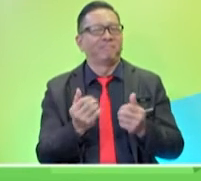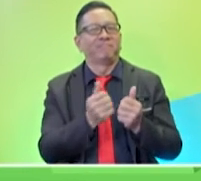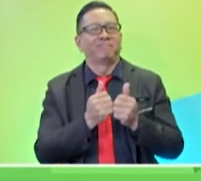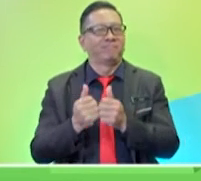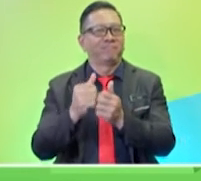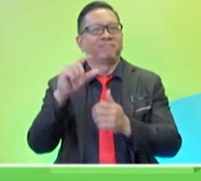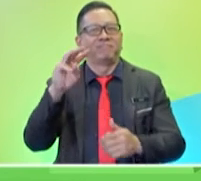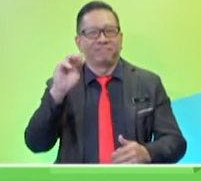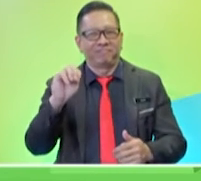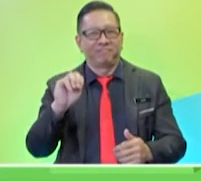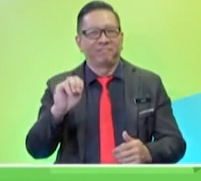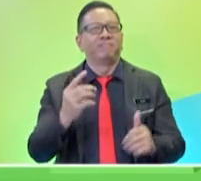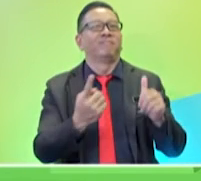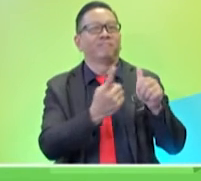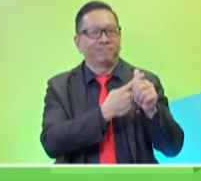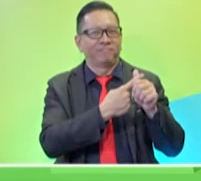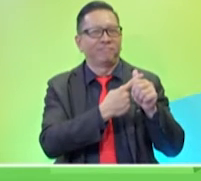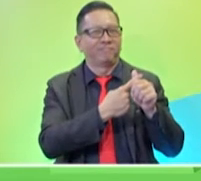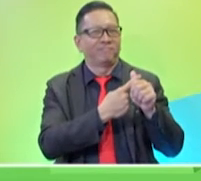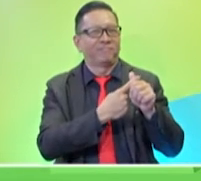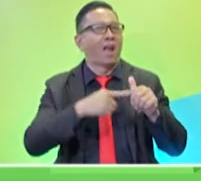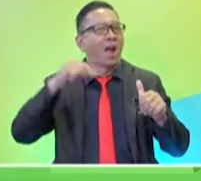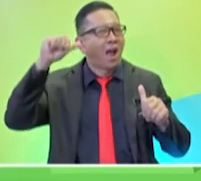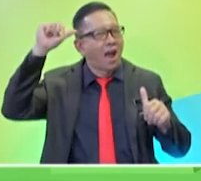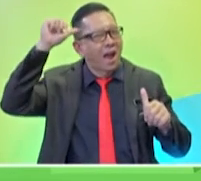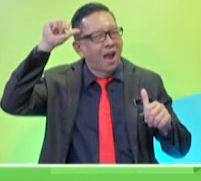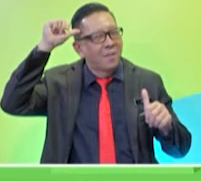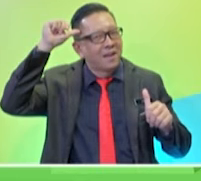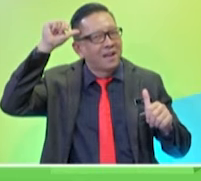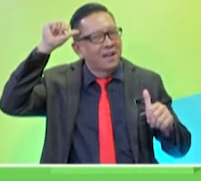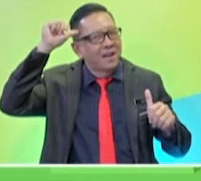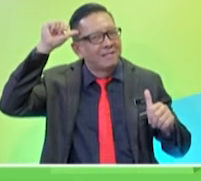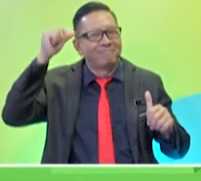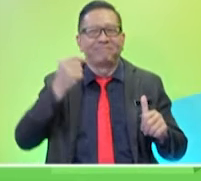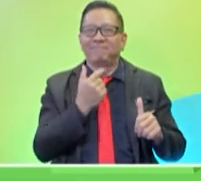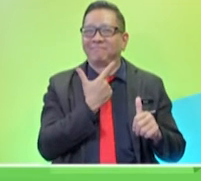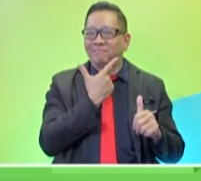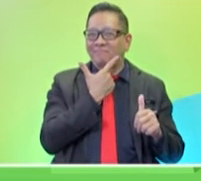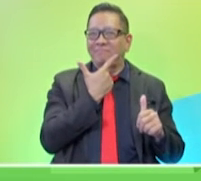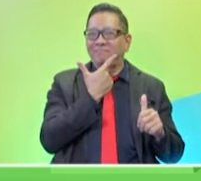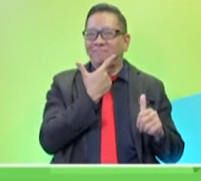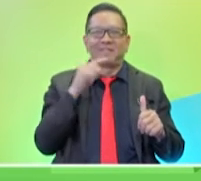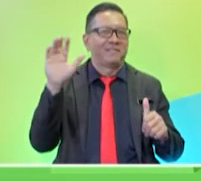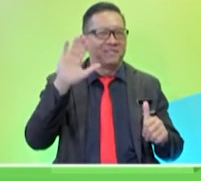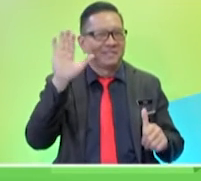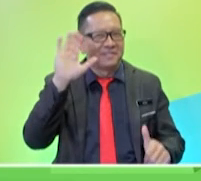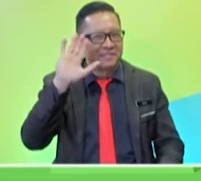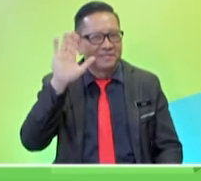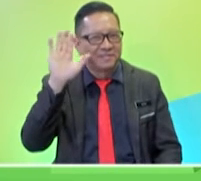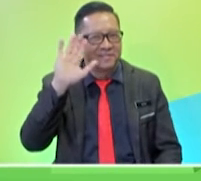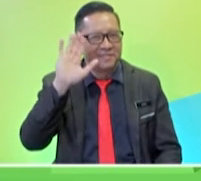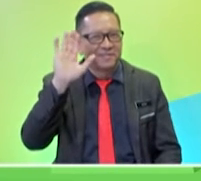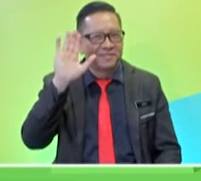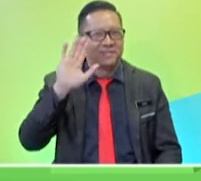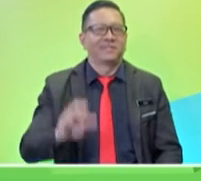dalam talian iaitu yang pertama, Adik Ahmad Daniel. Adik Ahmad Daniel, senyum sikit sayang. Hai. Hai.